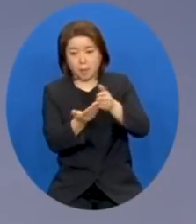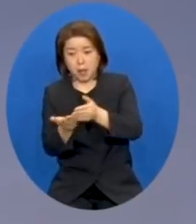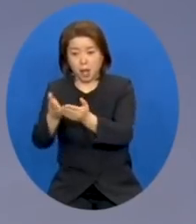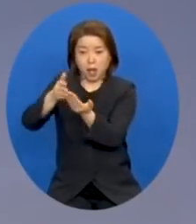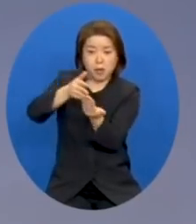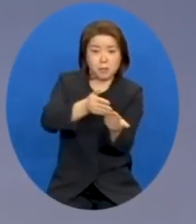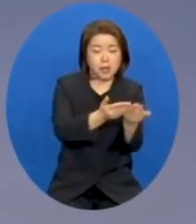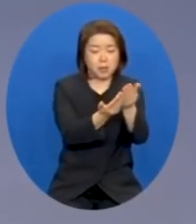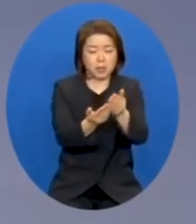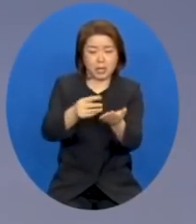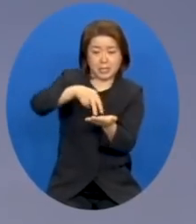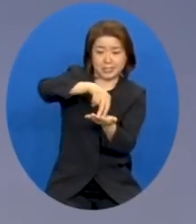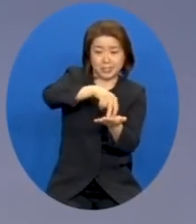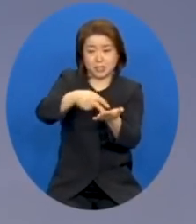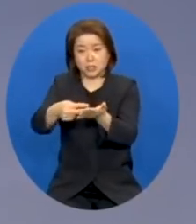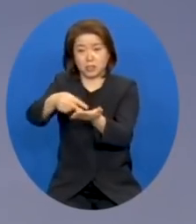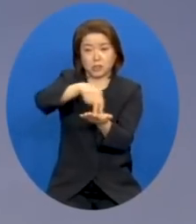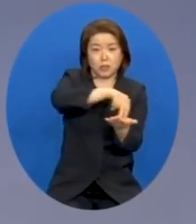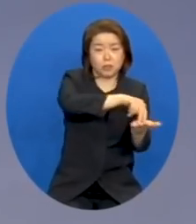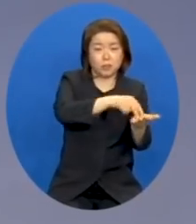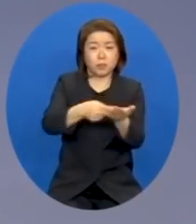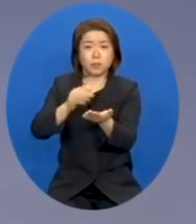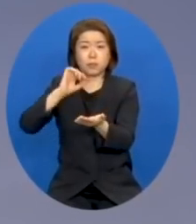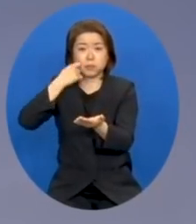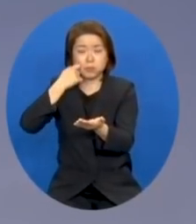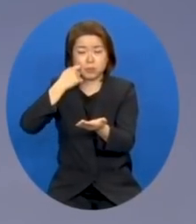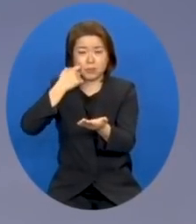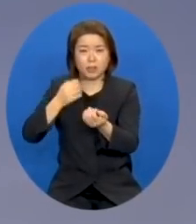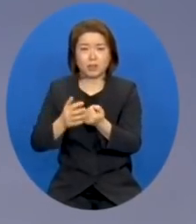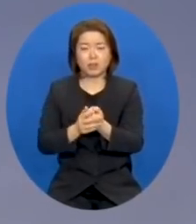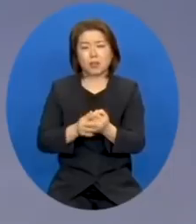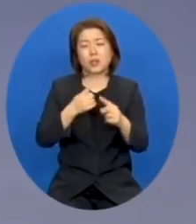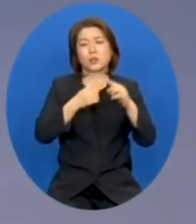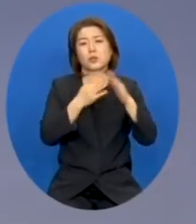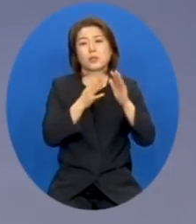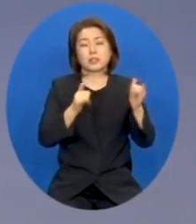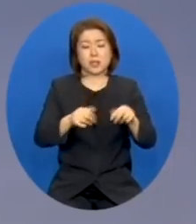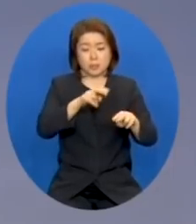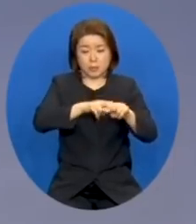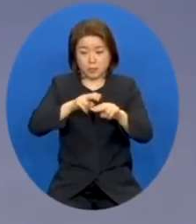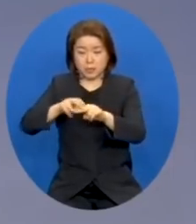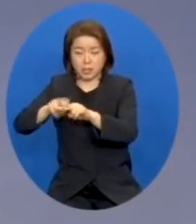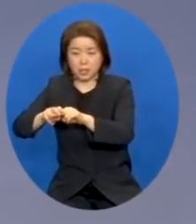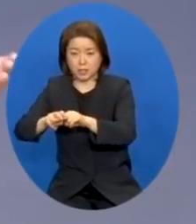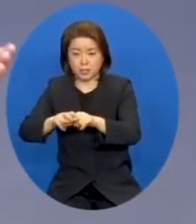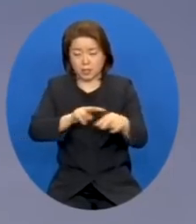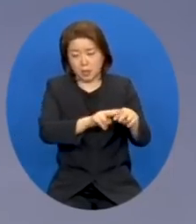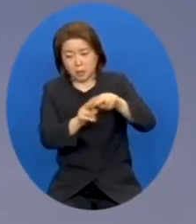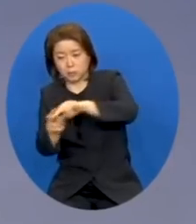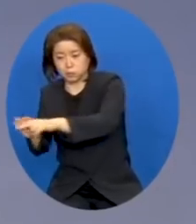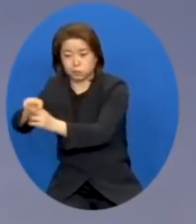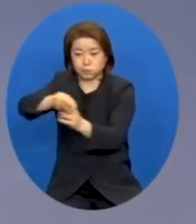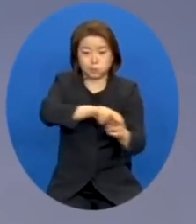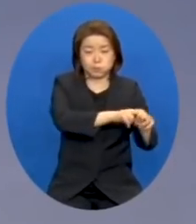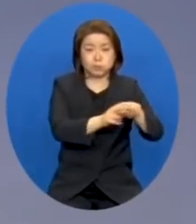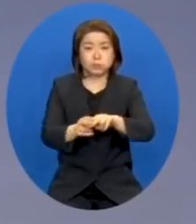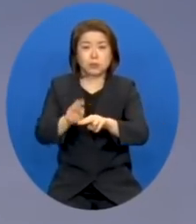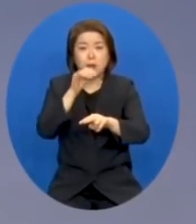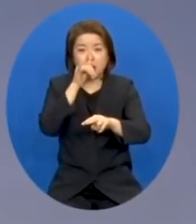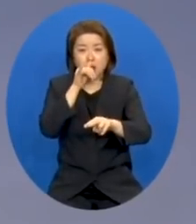서 있을 수도 없어요 교우들이 의자에 앉았는데 막 옆으로 쓰러지기 까지 하는